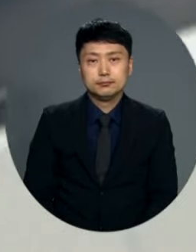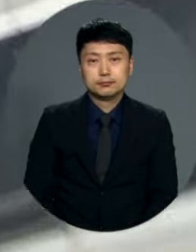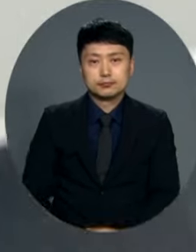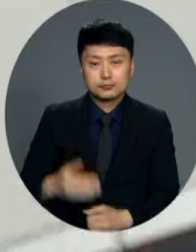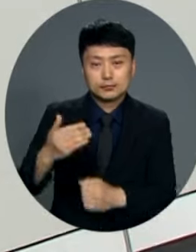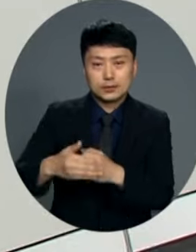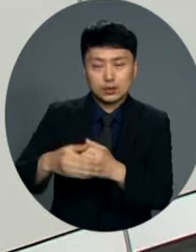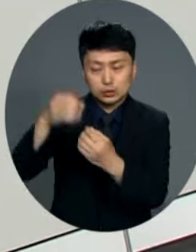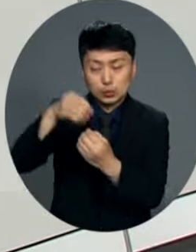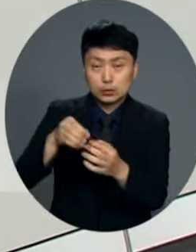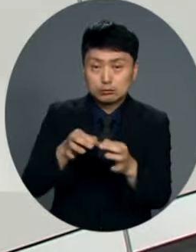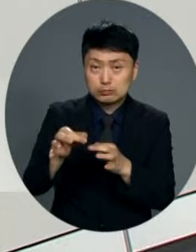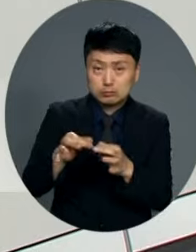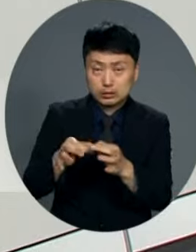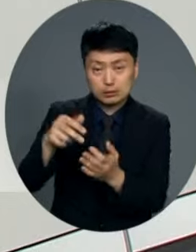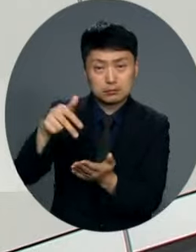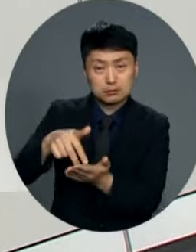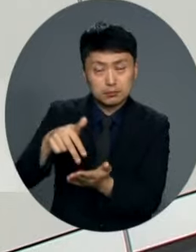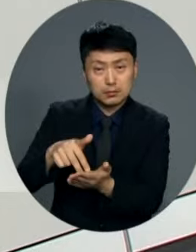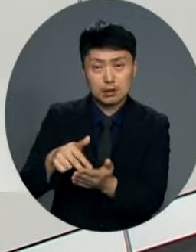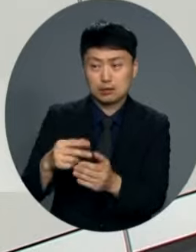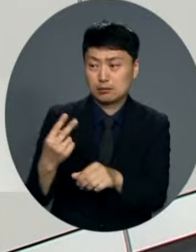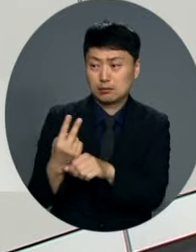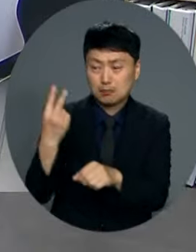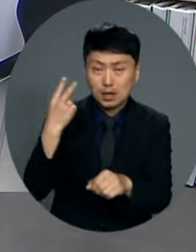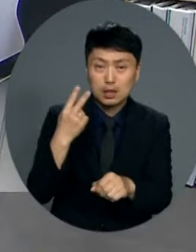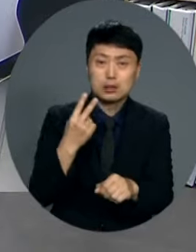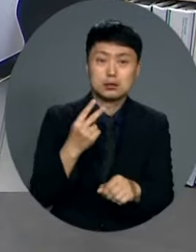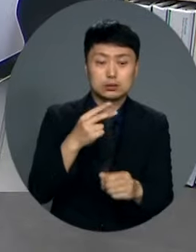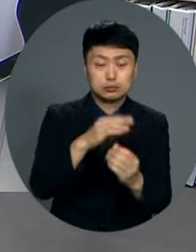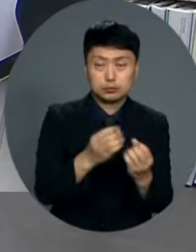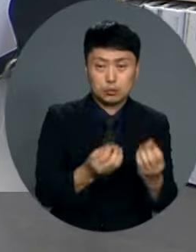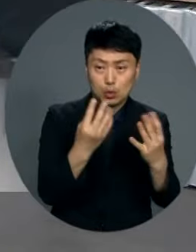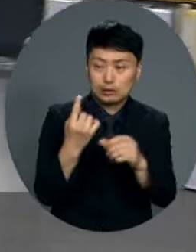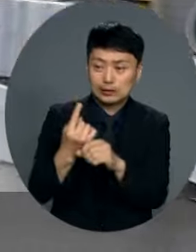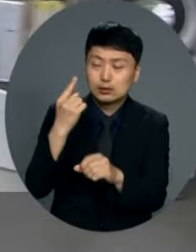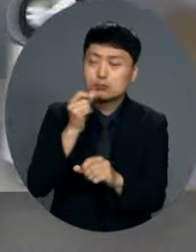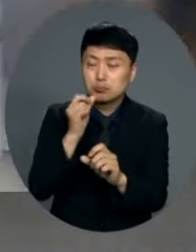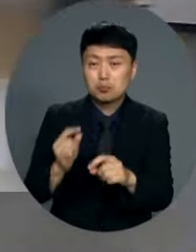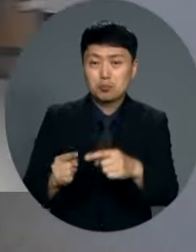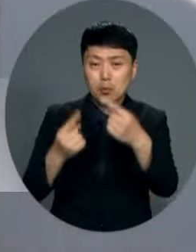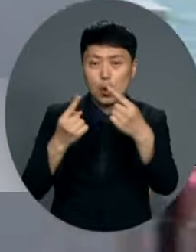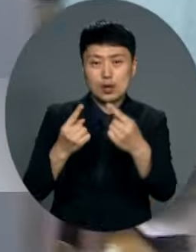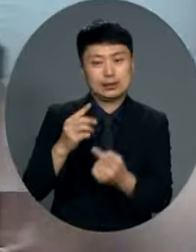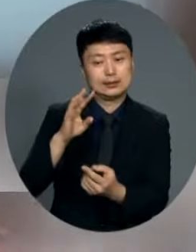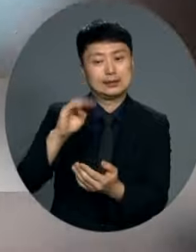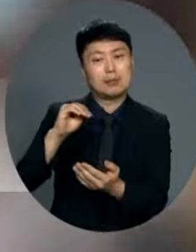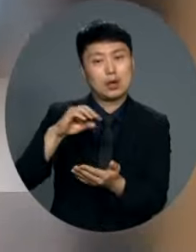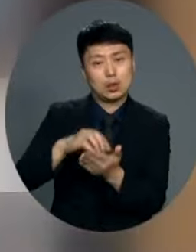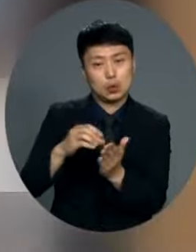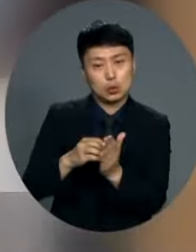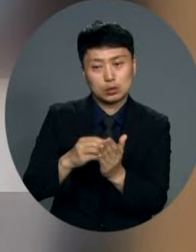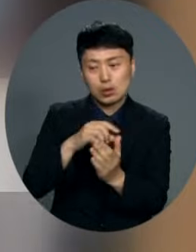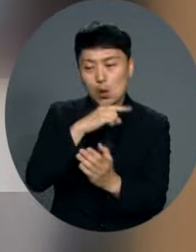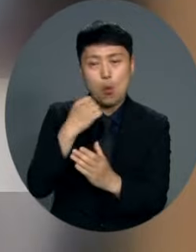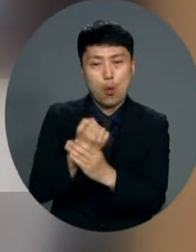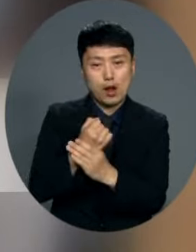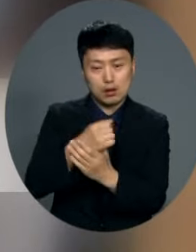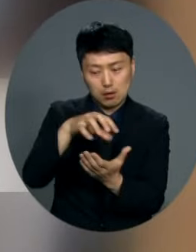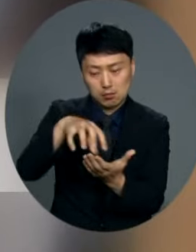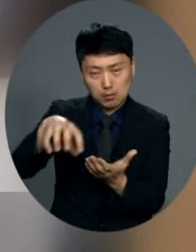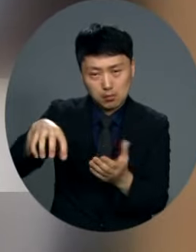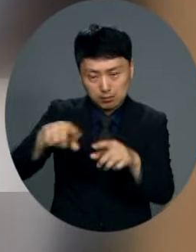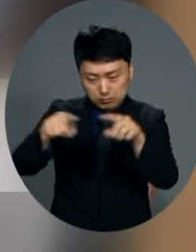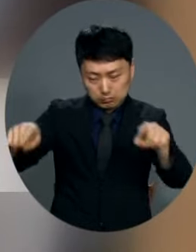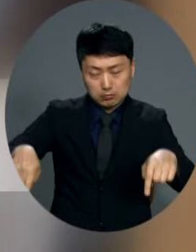대구 전통시장진흥재단은 재작년 추석과 지난해 설 4만 원짜리 과일 선물 세트를 대구시 담당